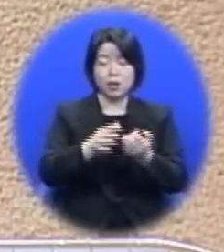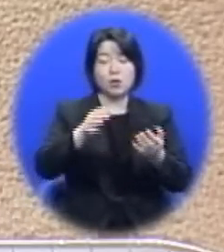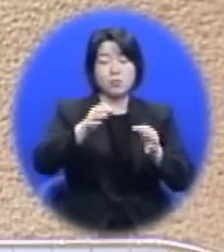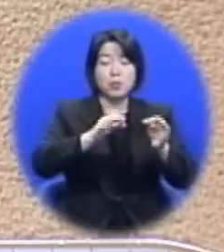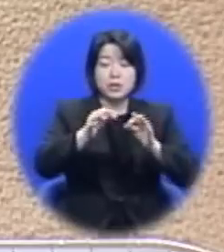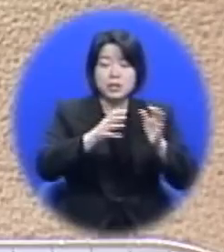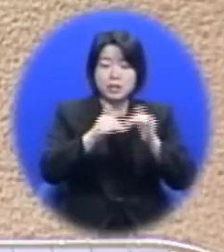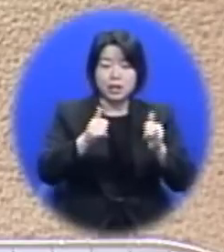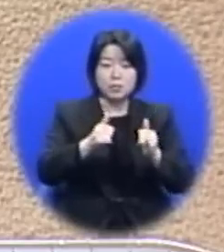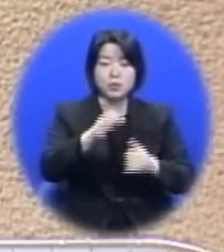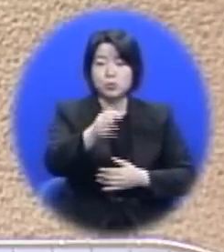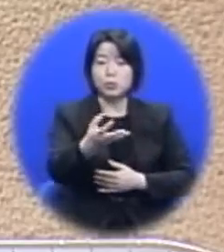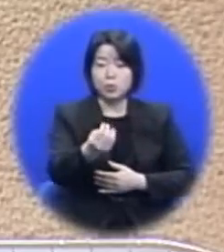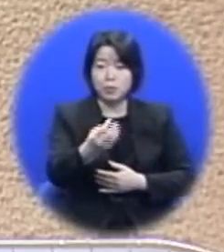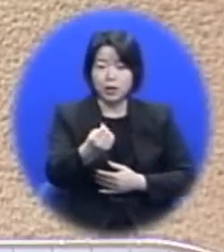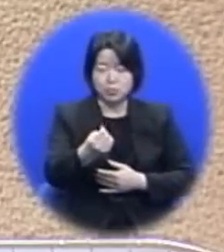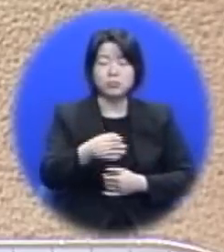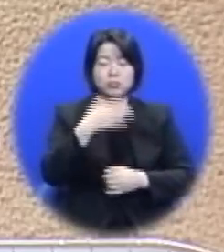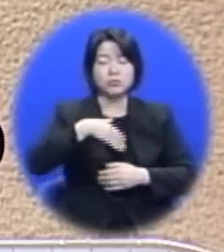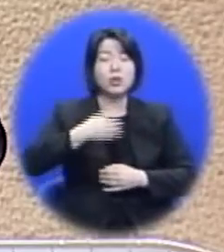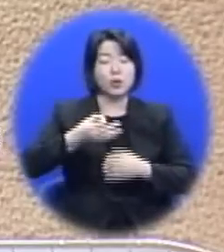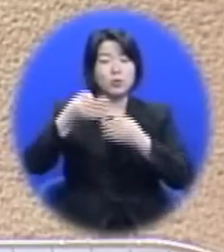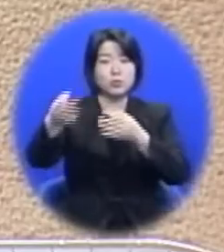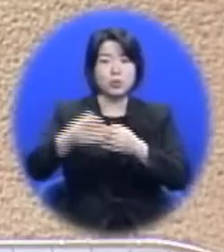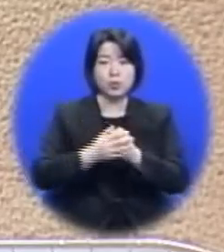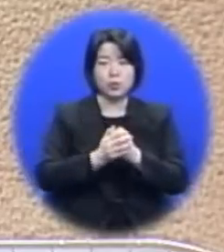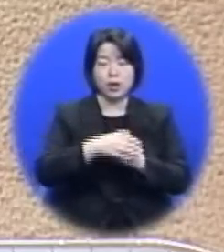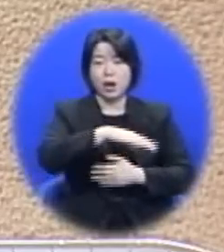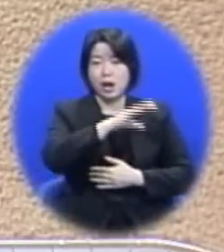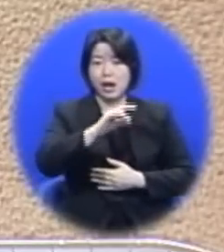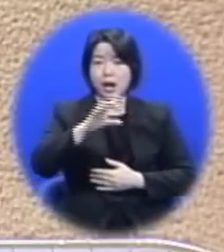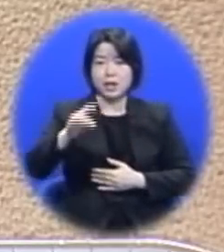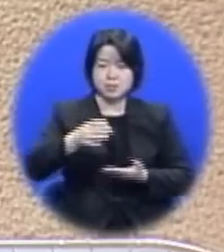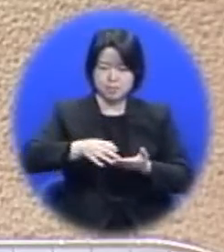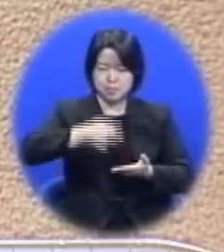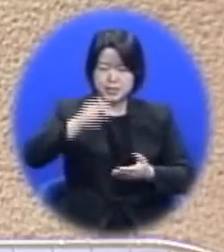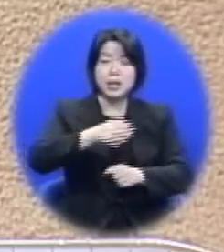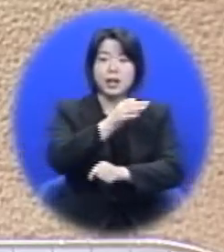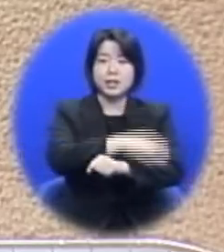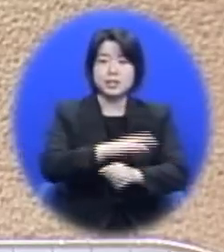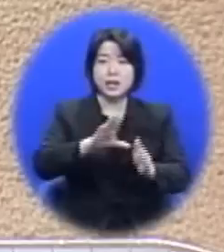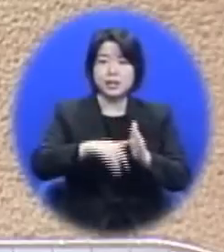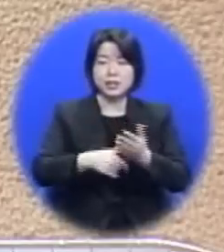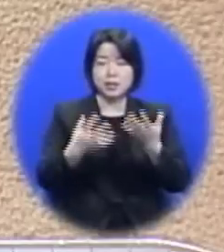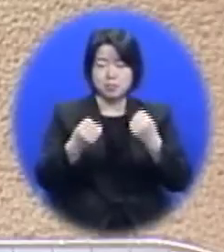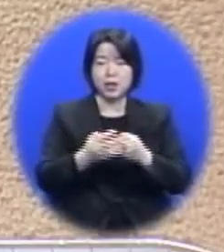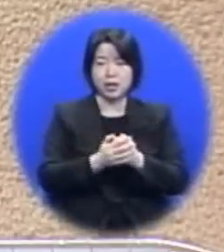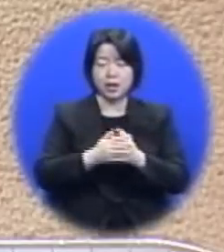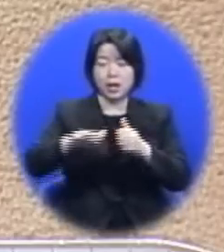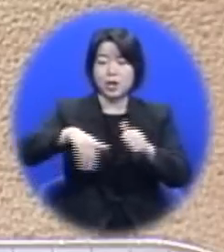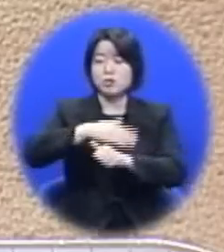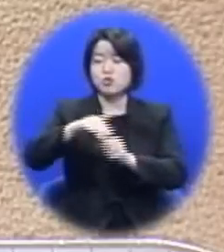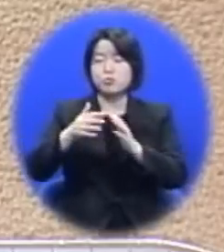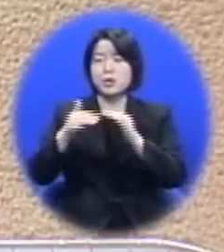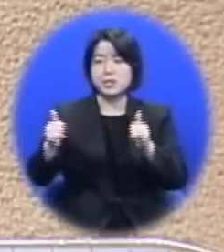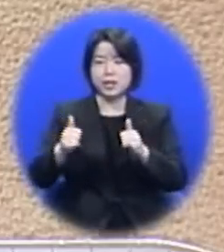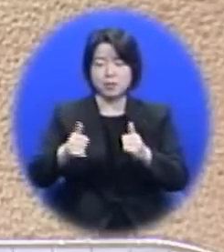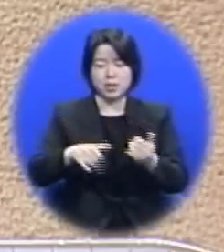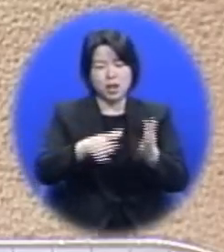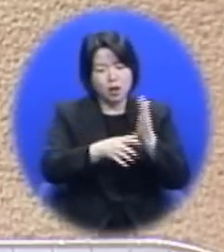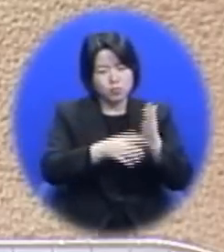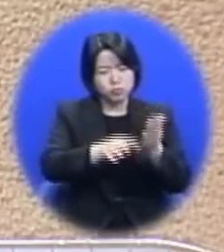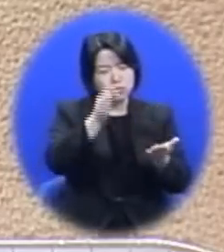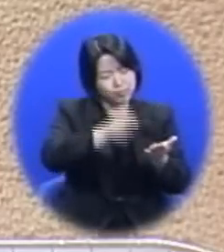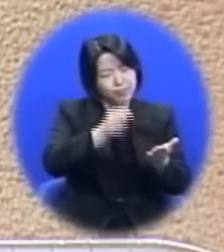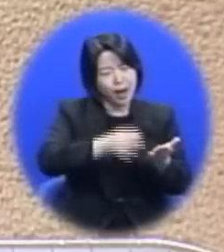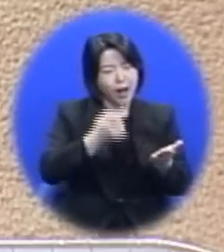그대로 주고 산다는 거예요. 그래서 때때로 바가지를 쓸 때도 많아서 주변에 있는 분들이 제발 좀 물건값 좀 깎으시라고